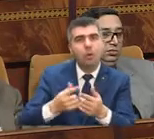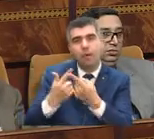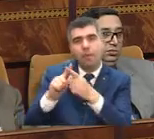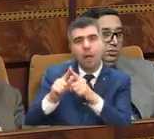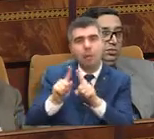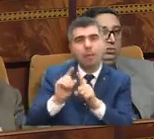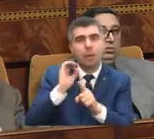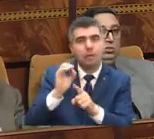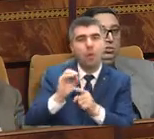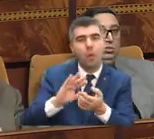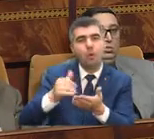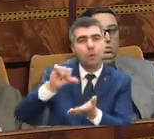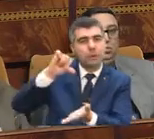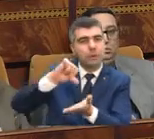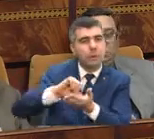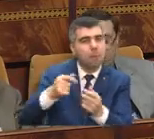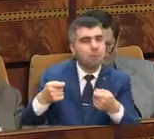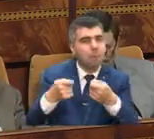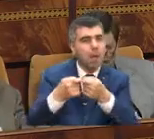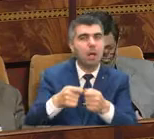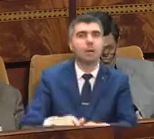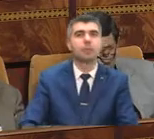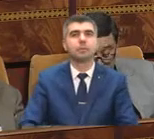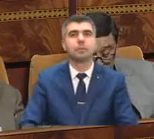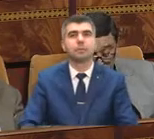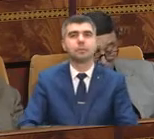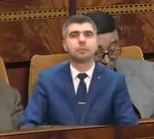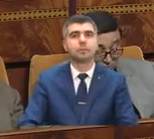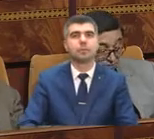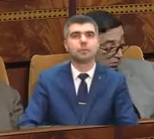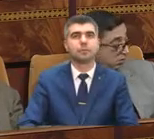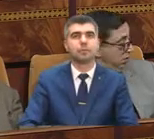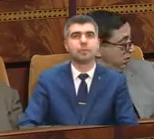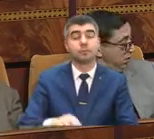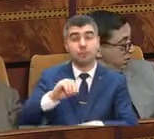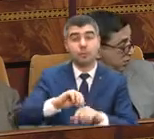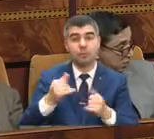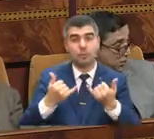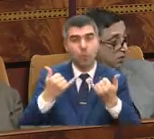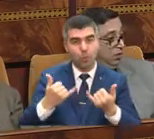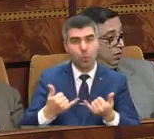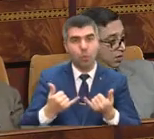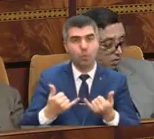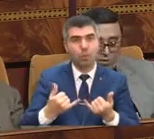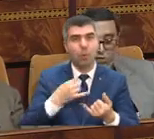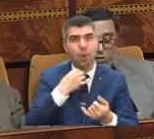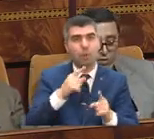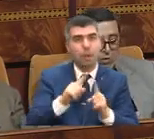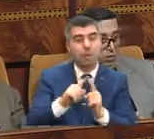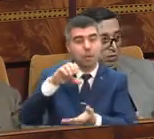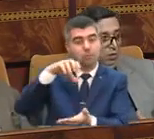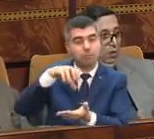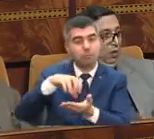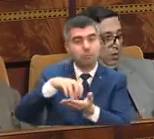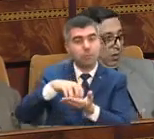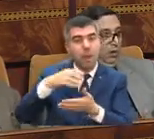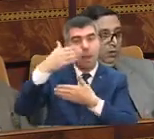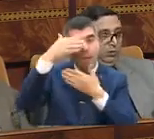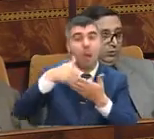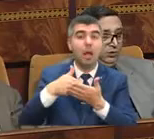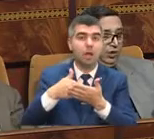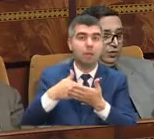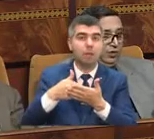النرويجية والبلد النرويجي. ولكن اليوم الحديث هو هنا السيد الوزير، واللي عطى الله عطاه،